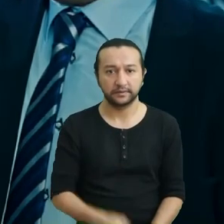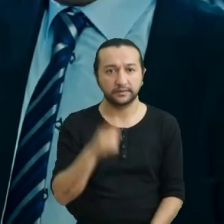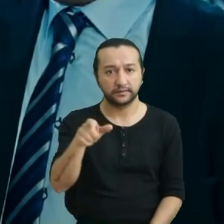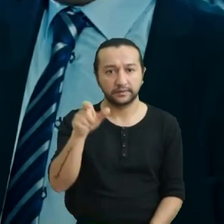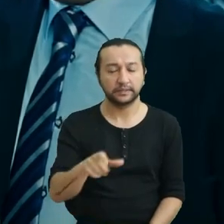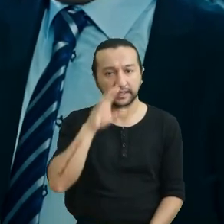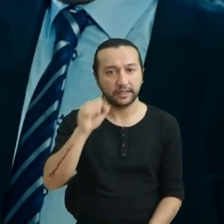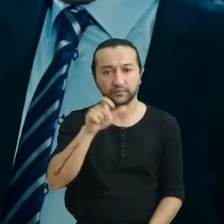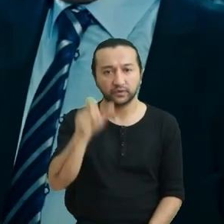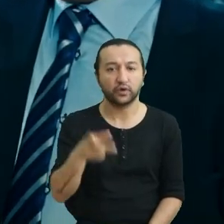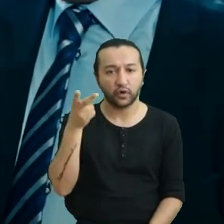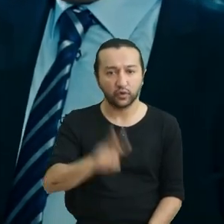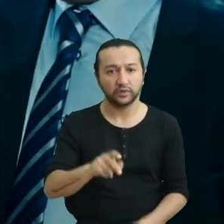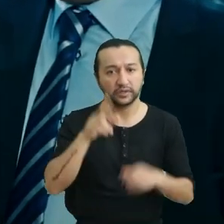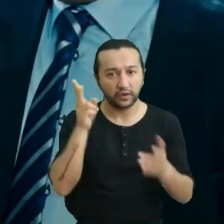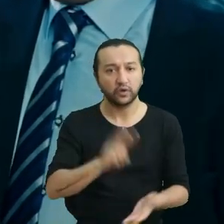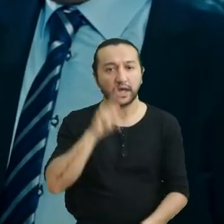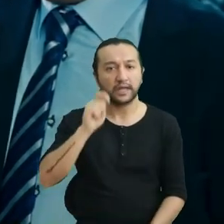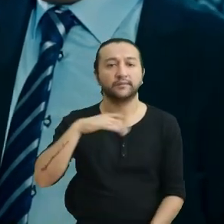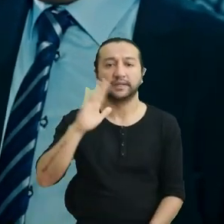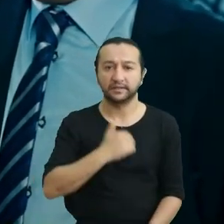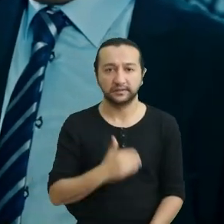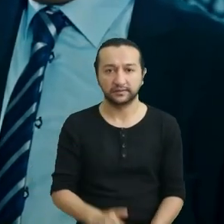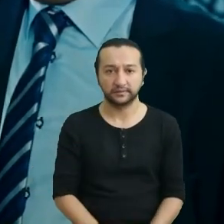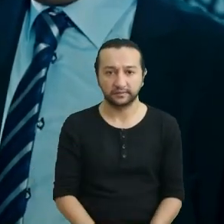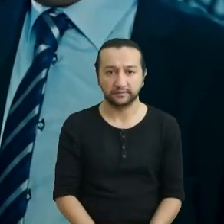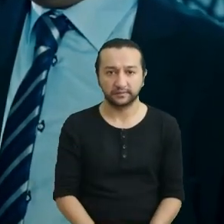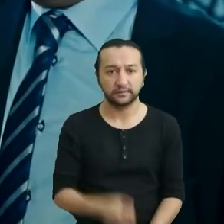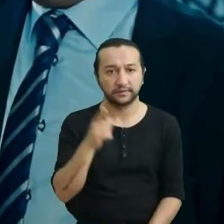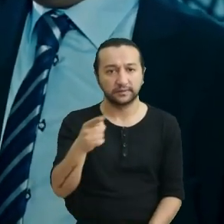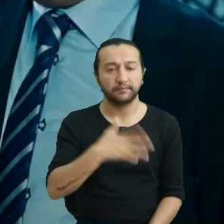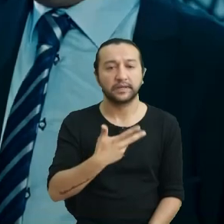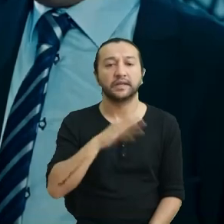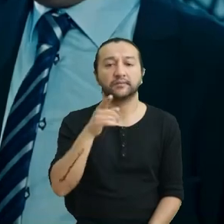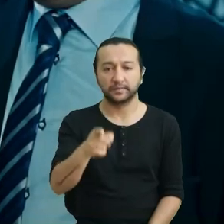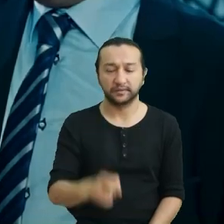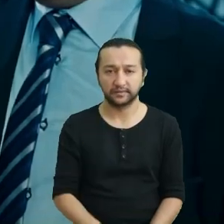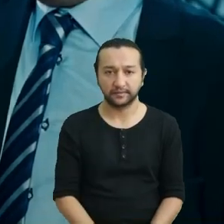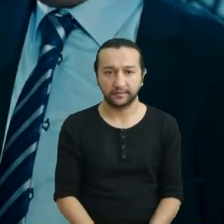O namussuzların leşini önüne sermeyen adam değildir. Sen merak etme.